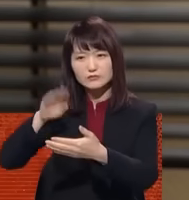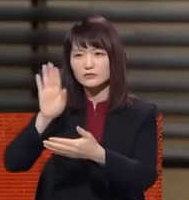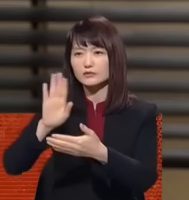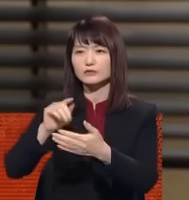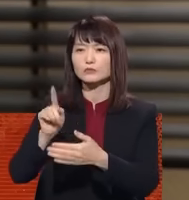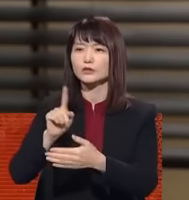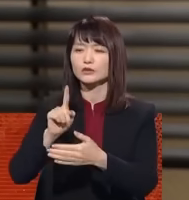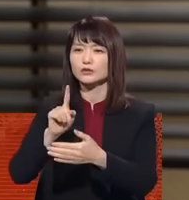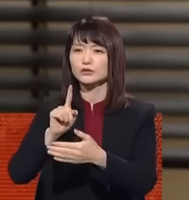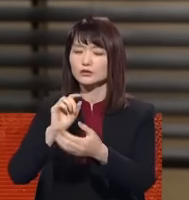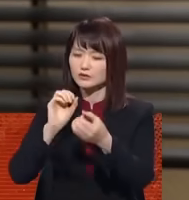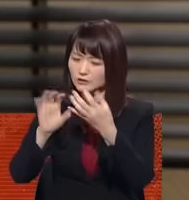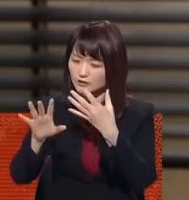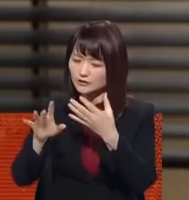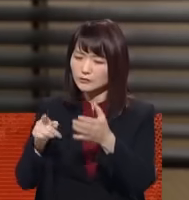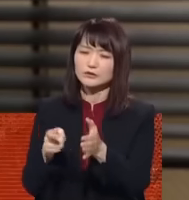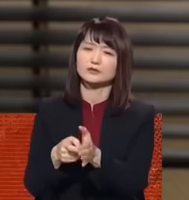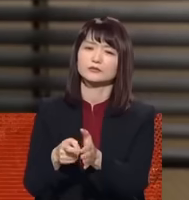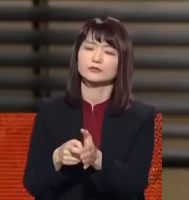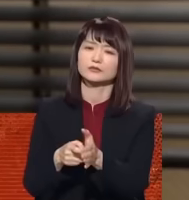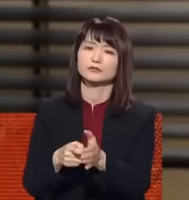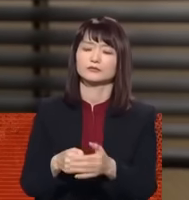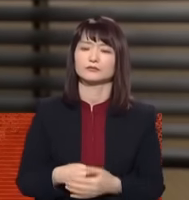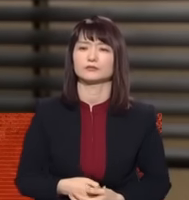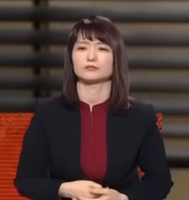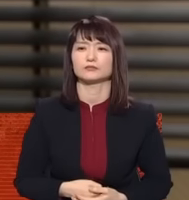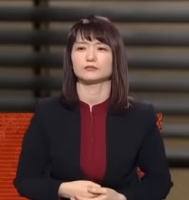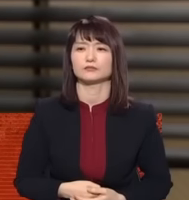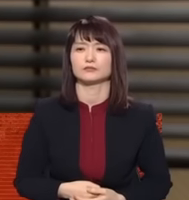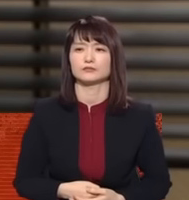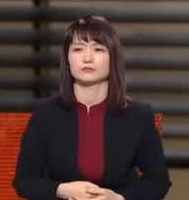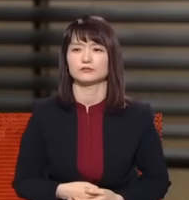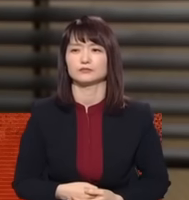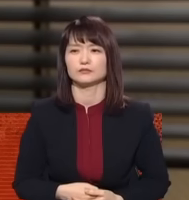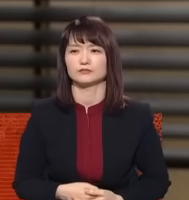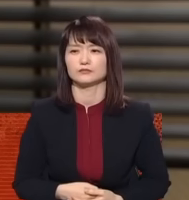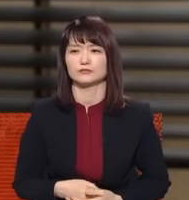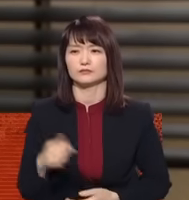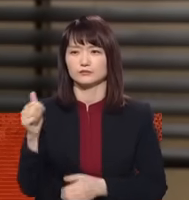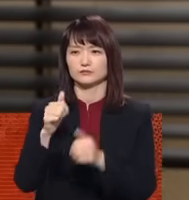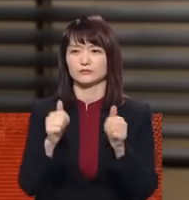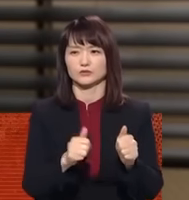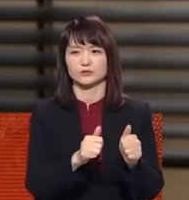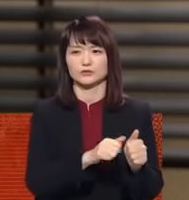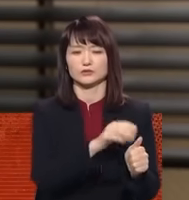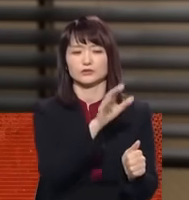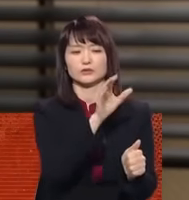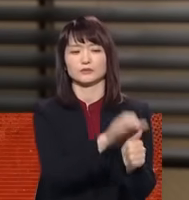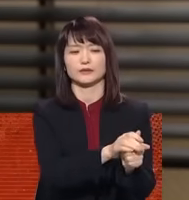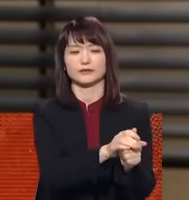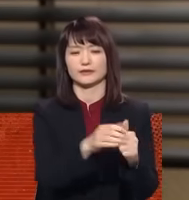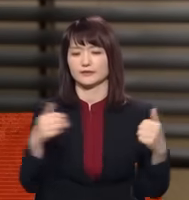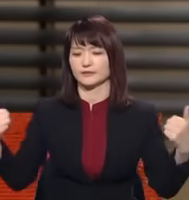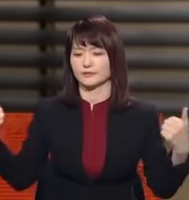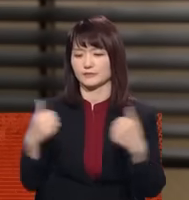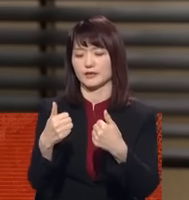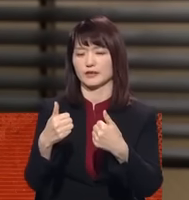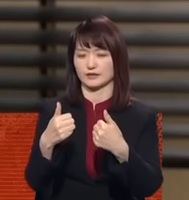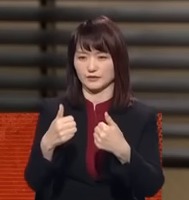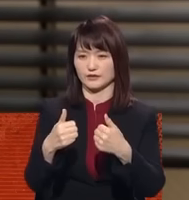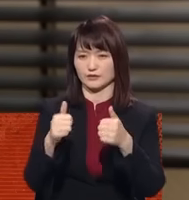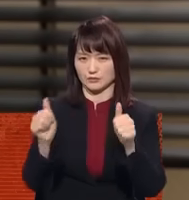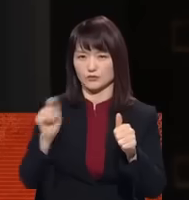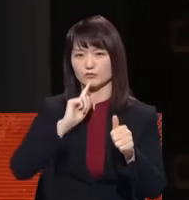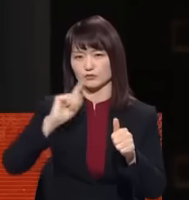뭔가 말씀을 드리는 건 너무 섣부른 것 같고요. 사실 선임을 하셔서 대응을 해야 될 것이 맞는 것 같습니다. 그렇군요.